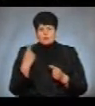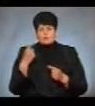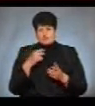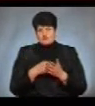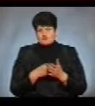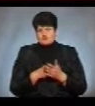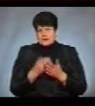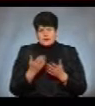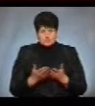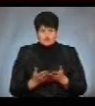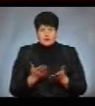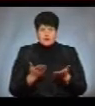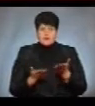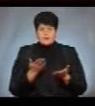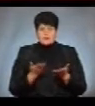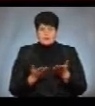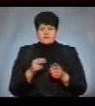але у